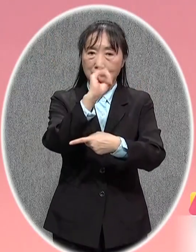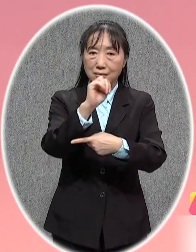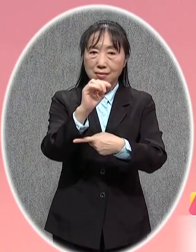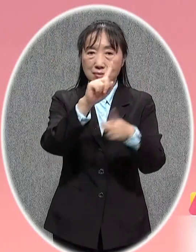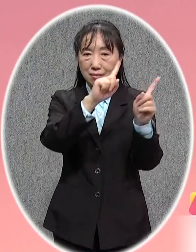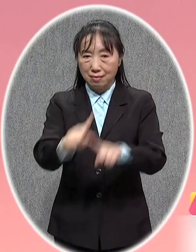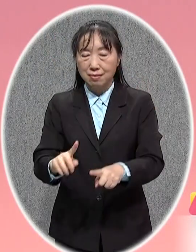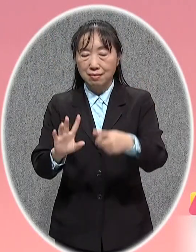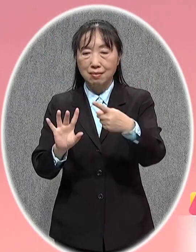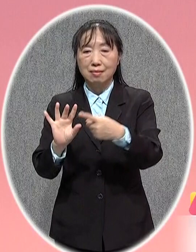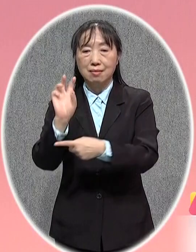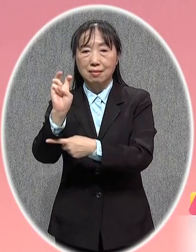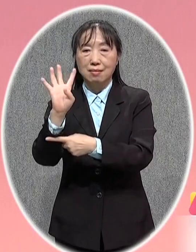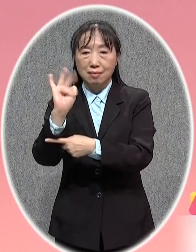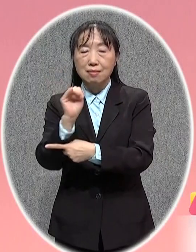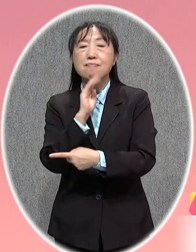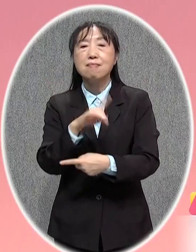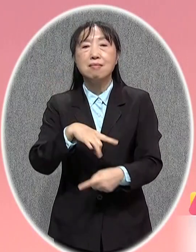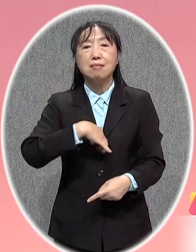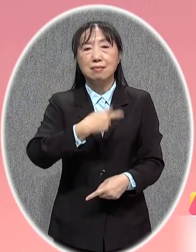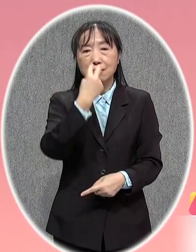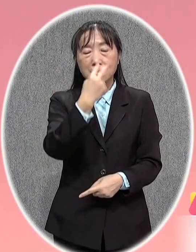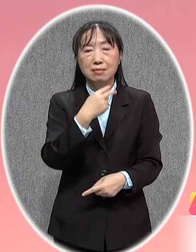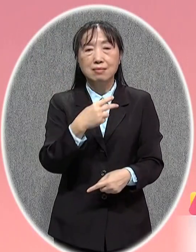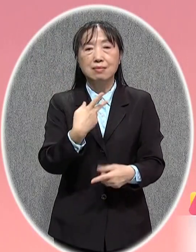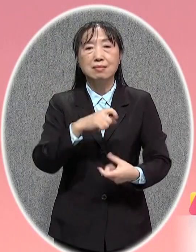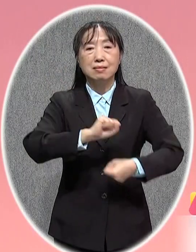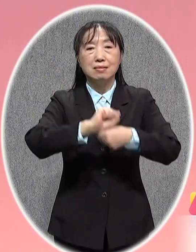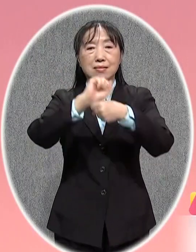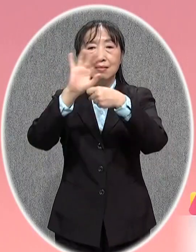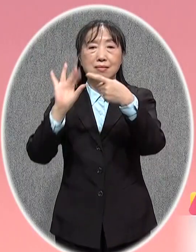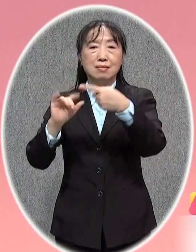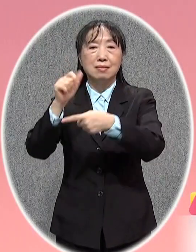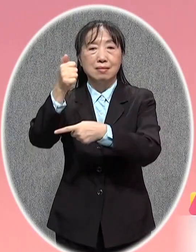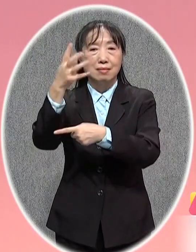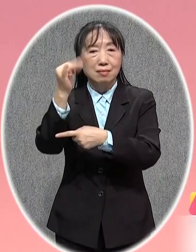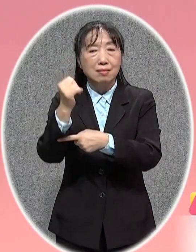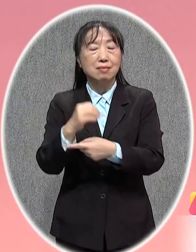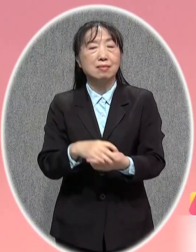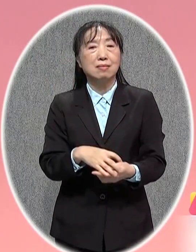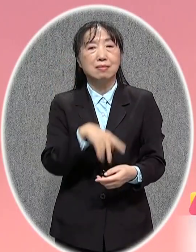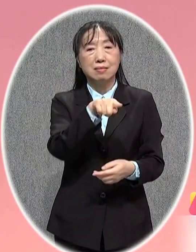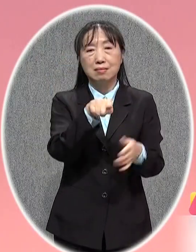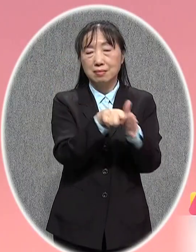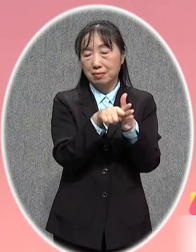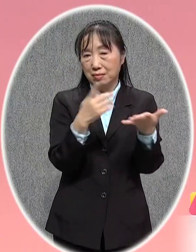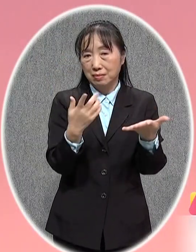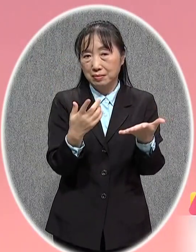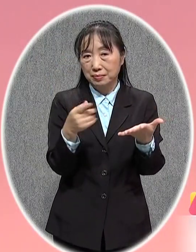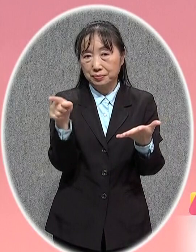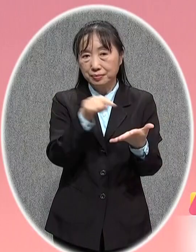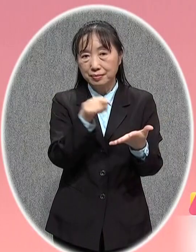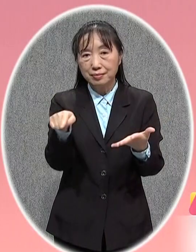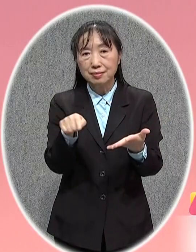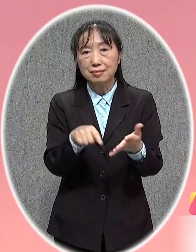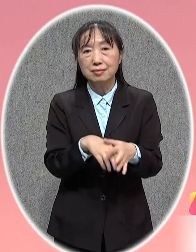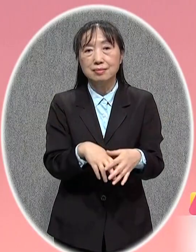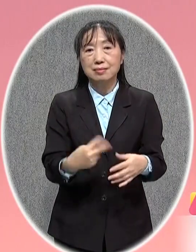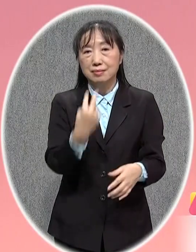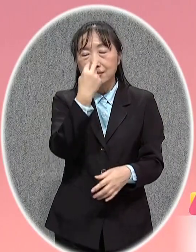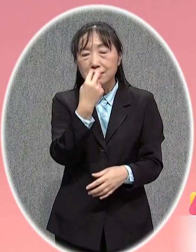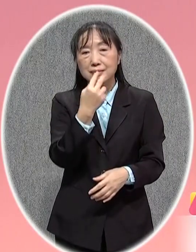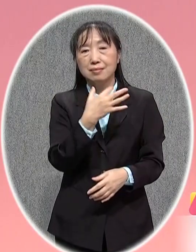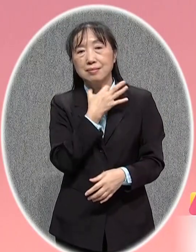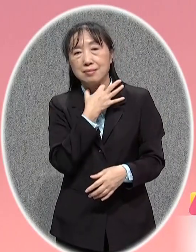30%，燃气要从30%要提升到50%，这个路径里面气上不